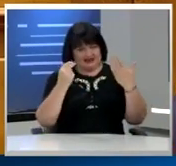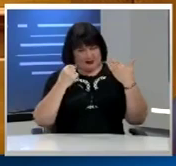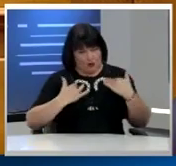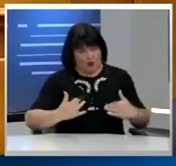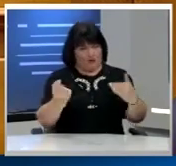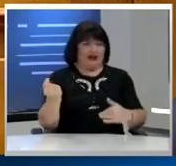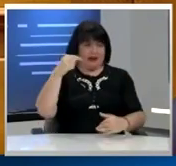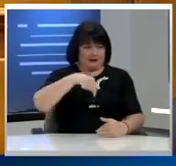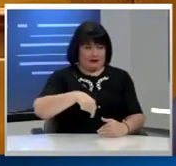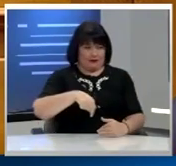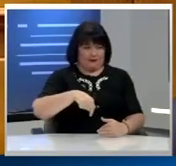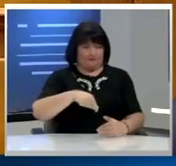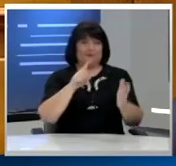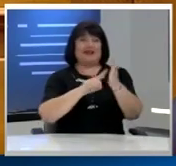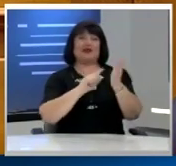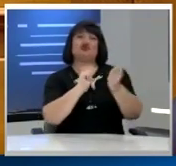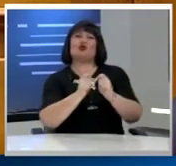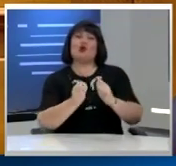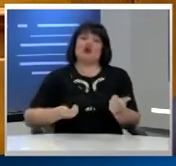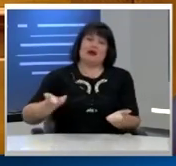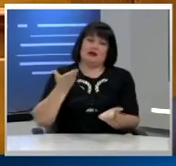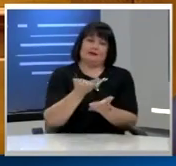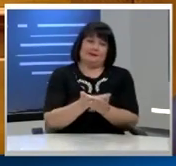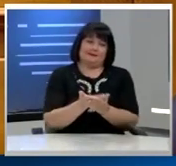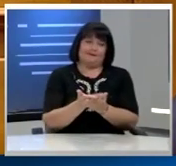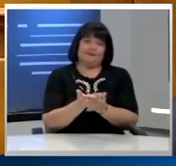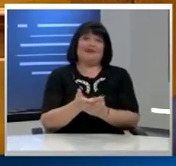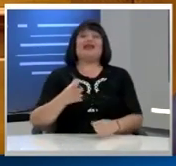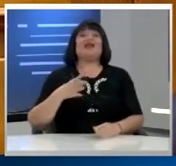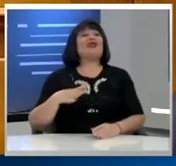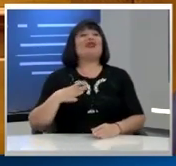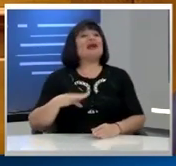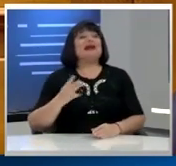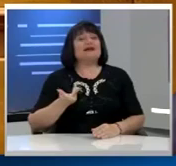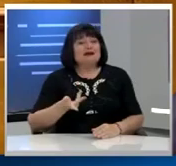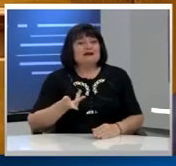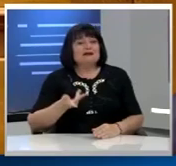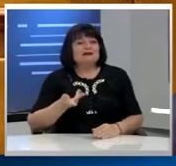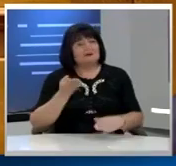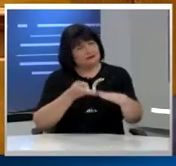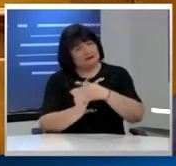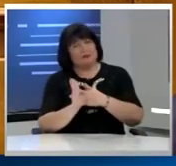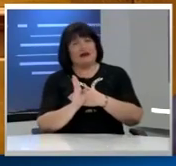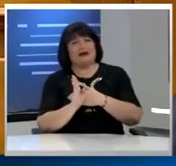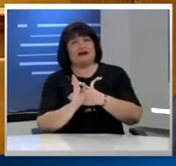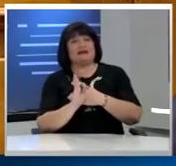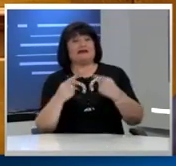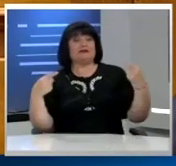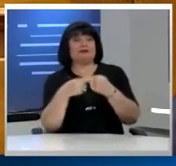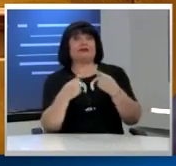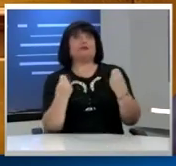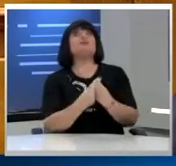της Βουλής, με μια τροπολογία που ήθελε να περάσει